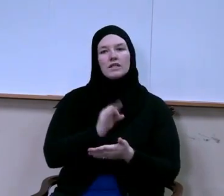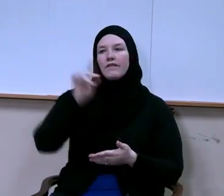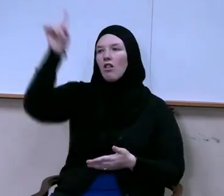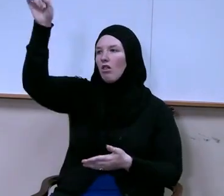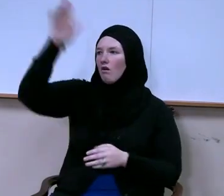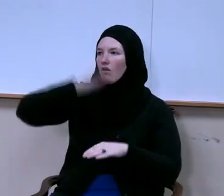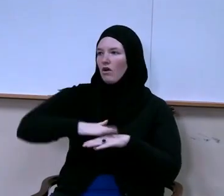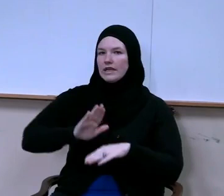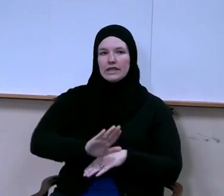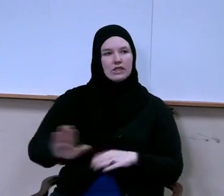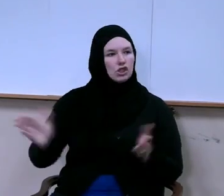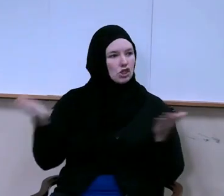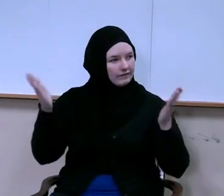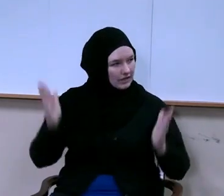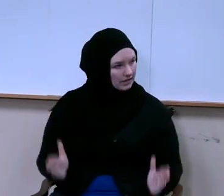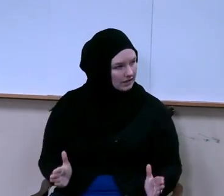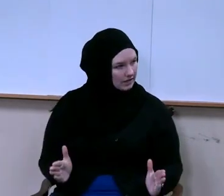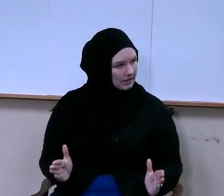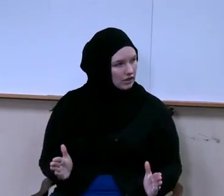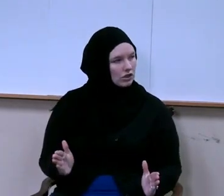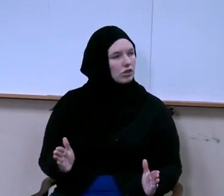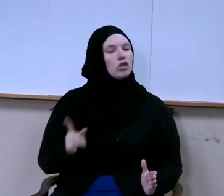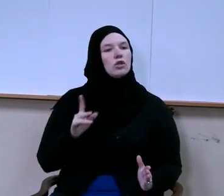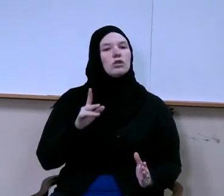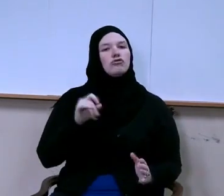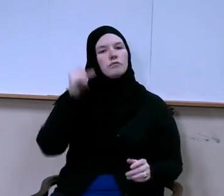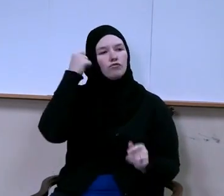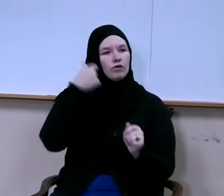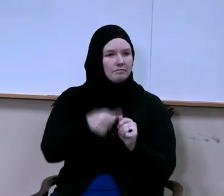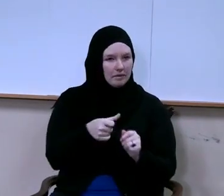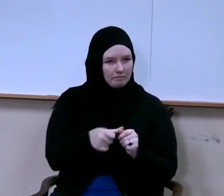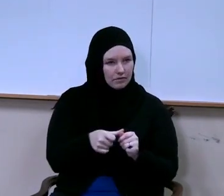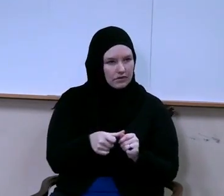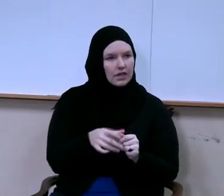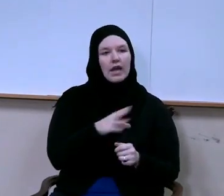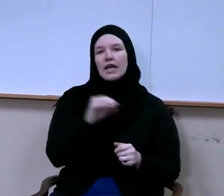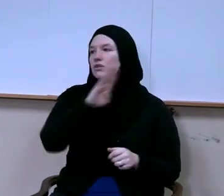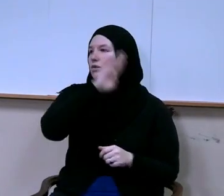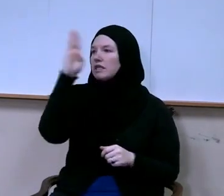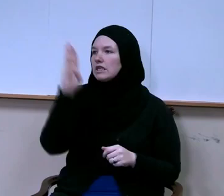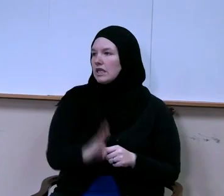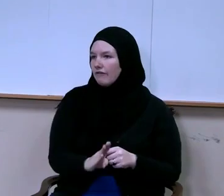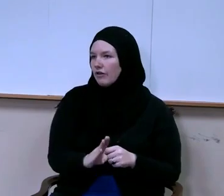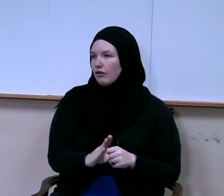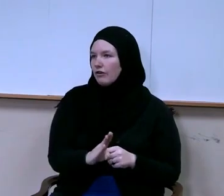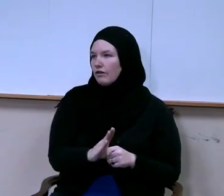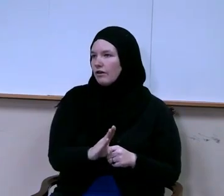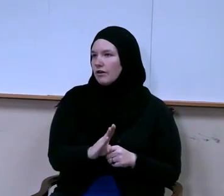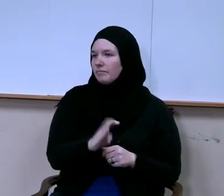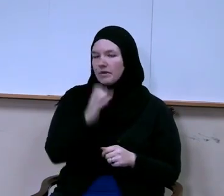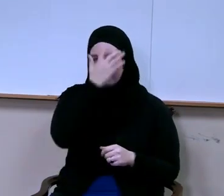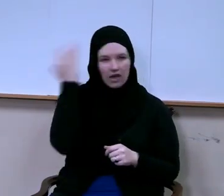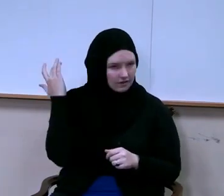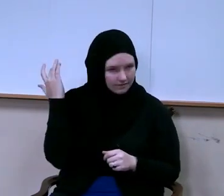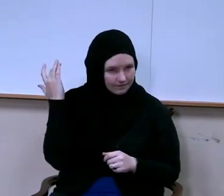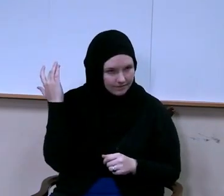سبحانه وتعالى on His servants is to be remembered and to never be forgotten.